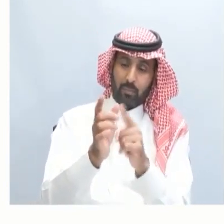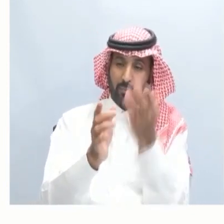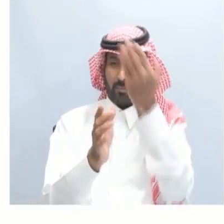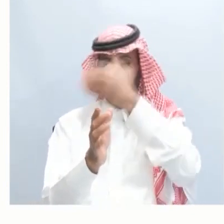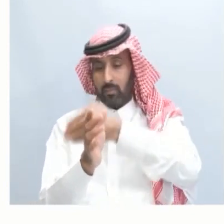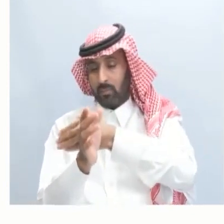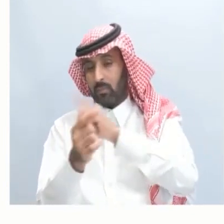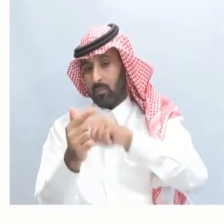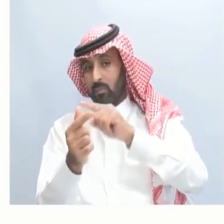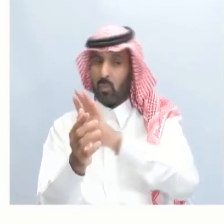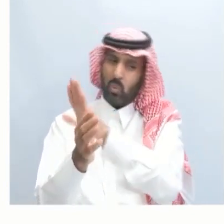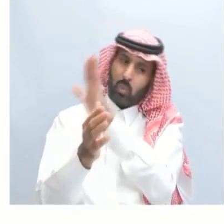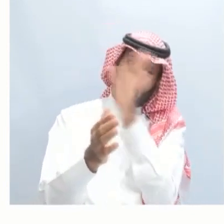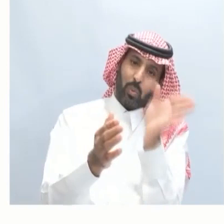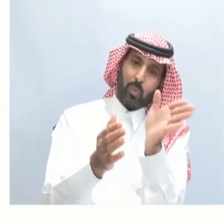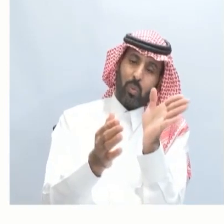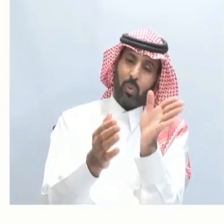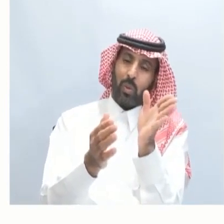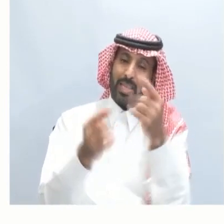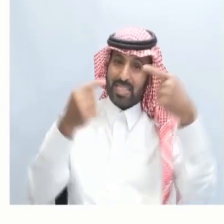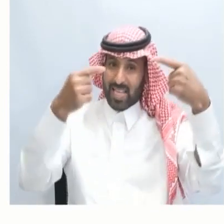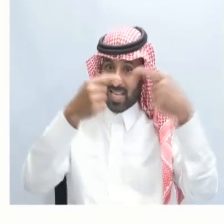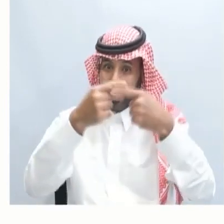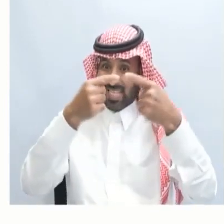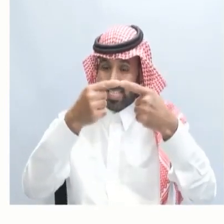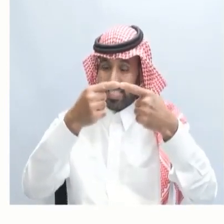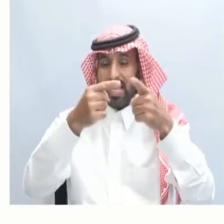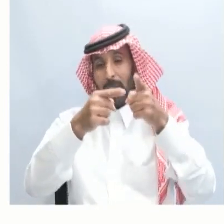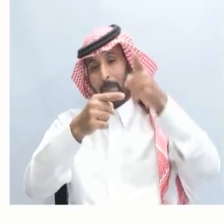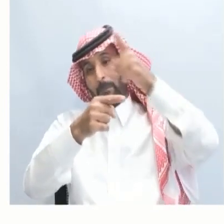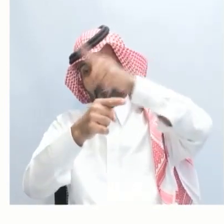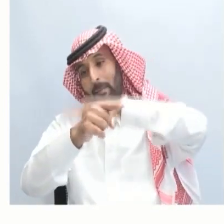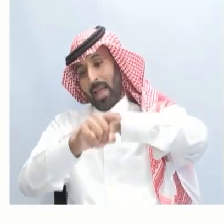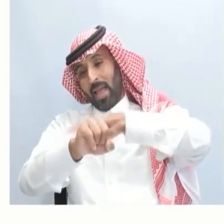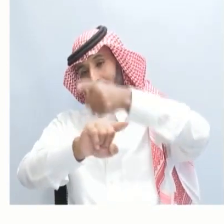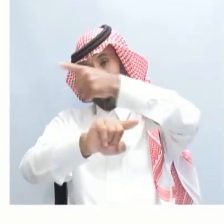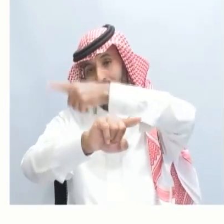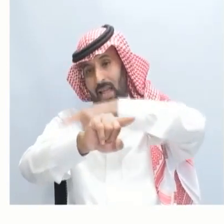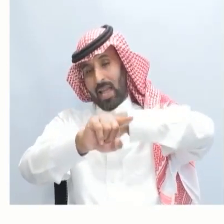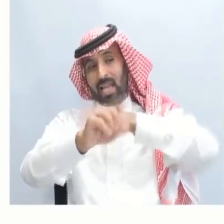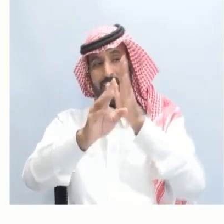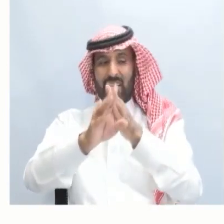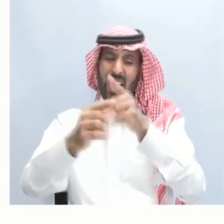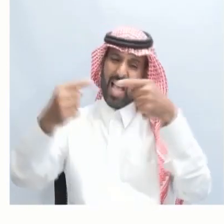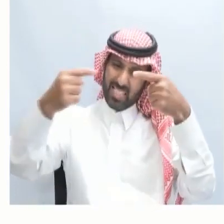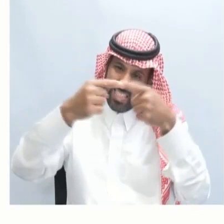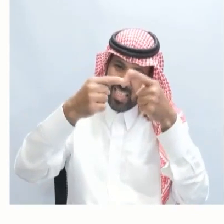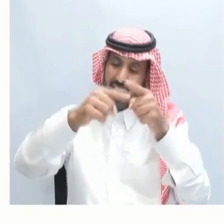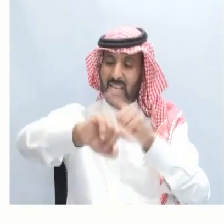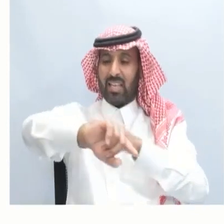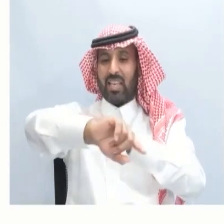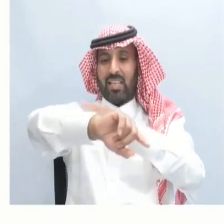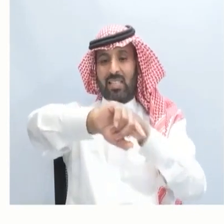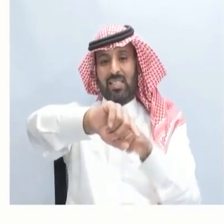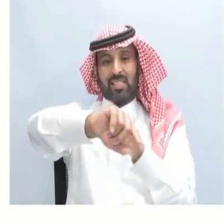اليسرى تدور بالاتجاه الاخر فهال جهه تكون مع عقارب الساعه هل جهه تكون عكس